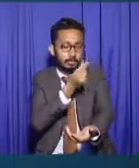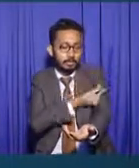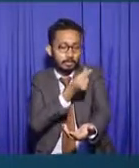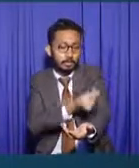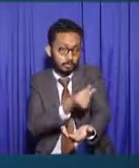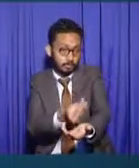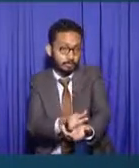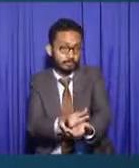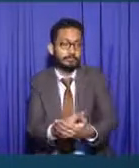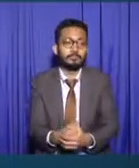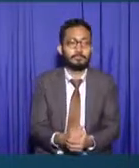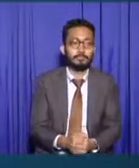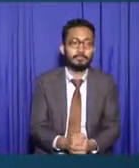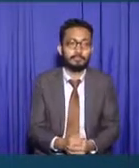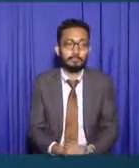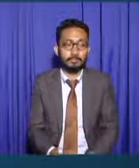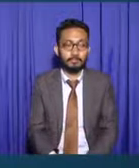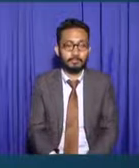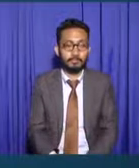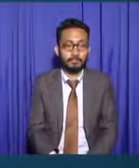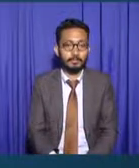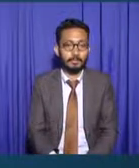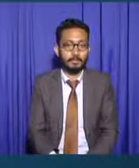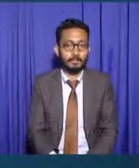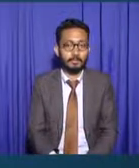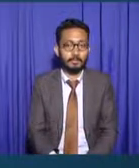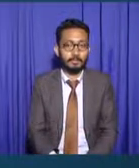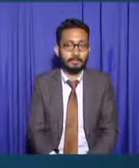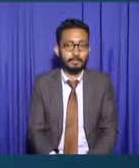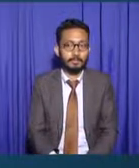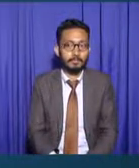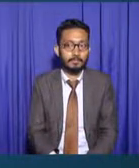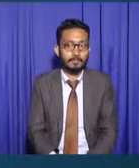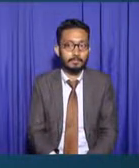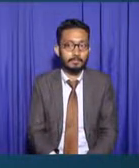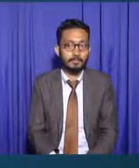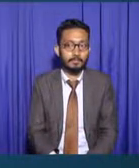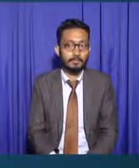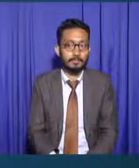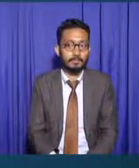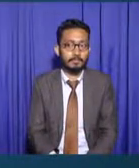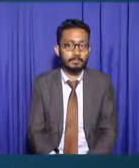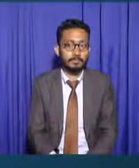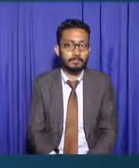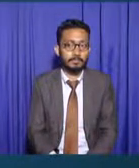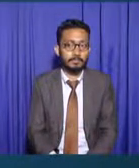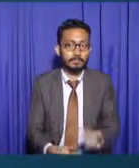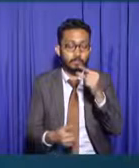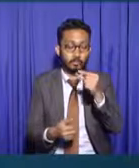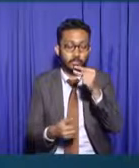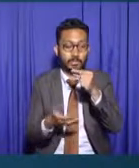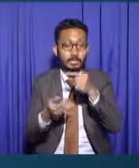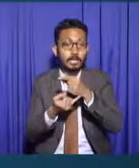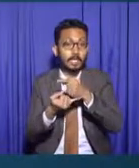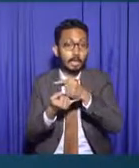satu generasi ke 1 generasi yang kedua genetik